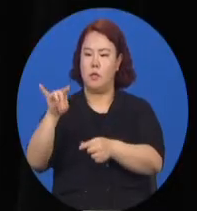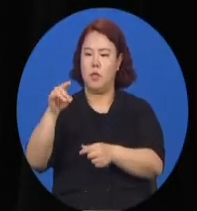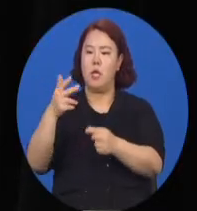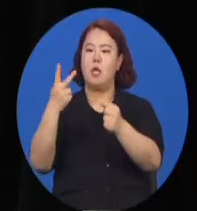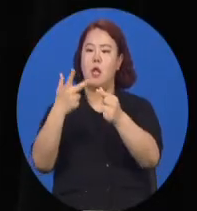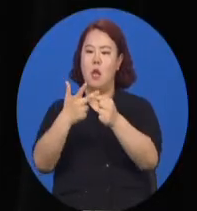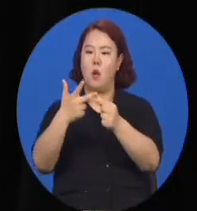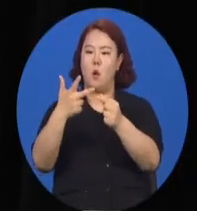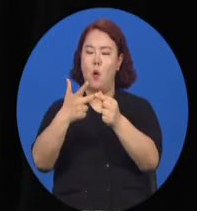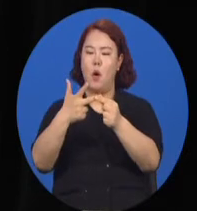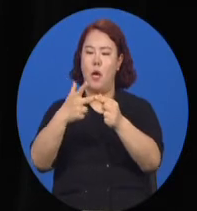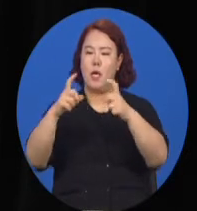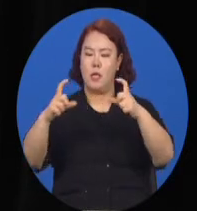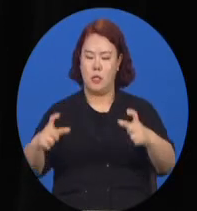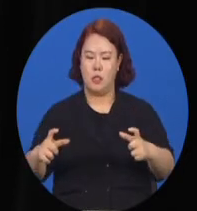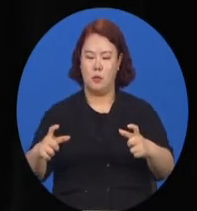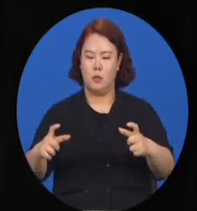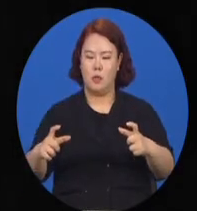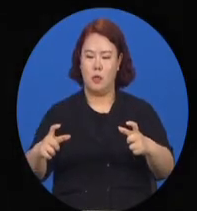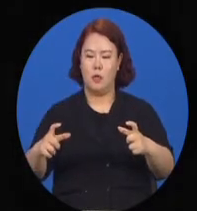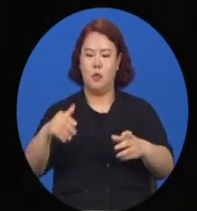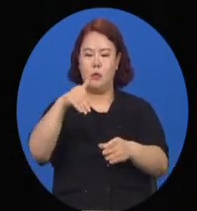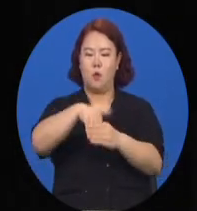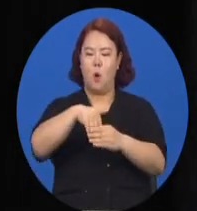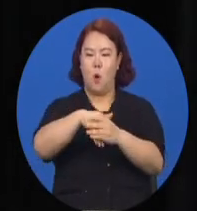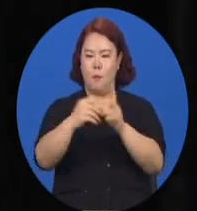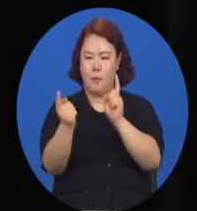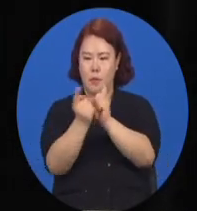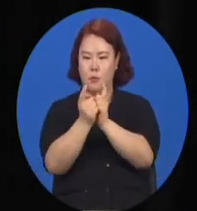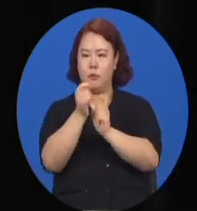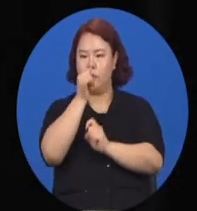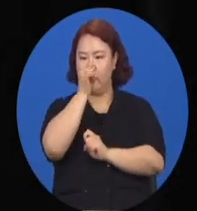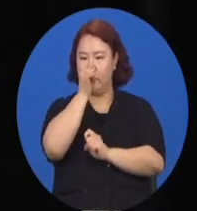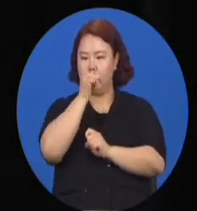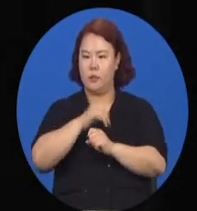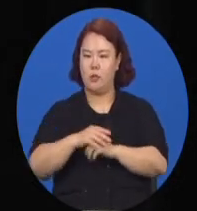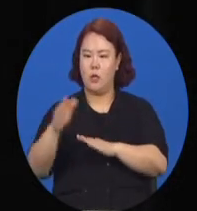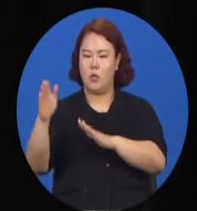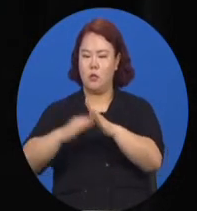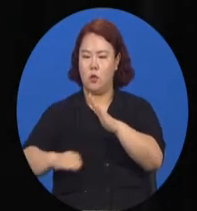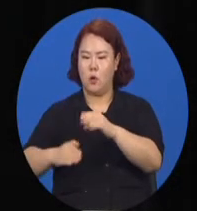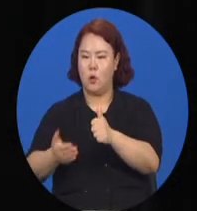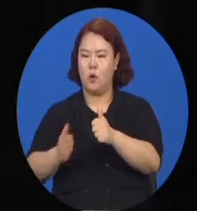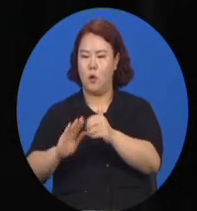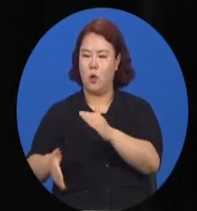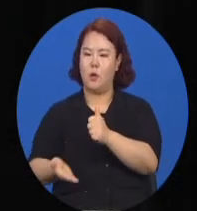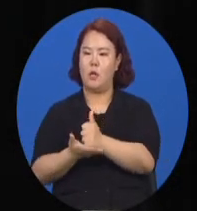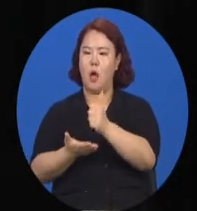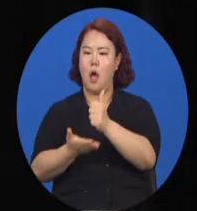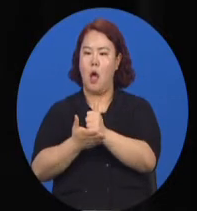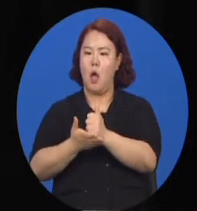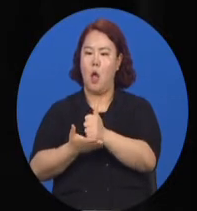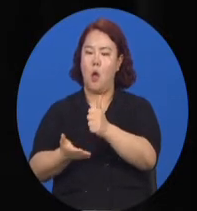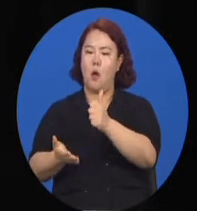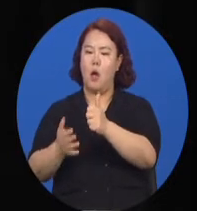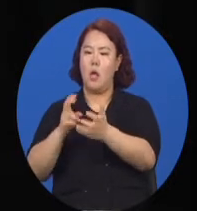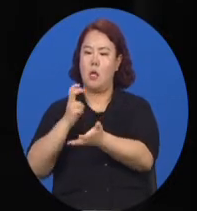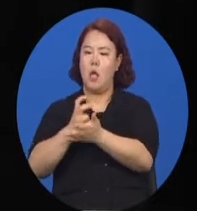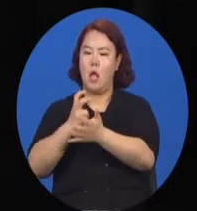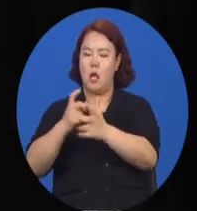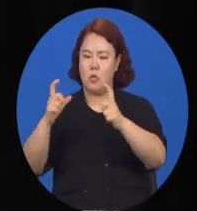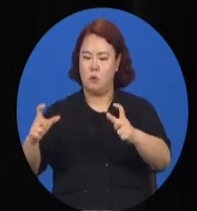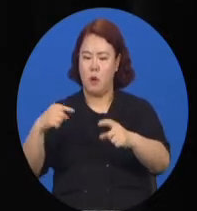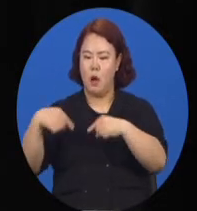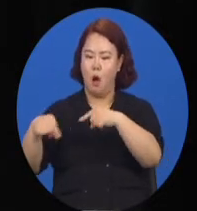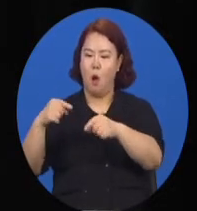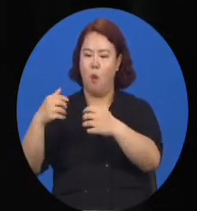번째 지방선거를 맞이하고 있습니다. 정당 공천제가 지방자치를 파괴하고 있습니다.